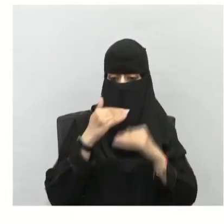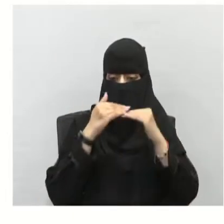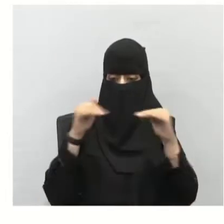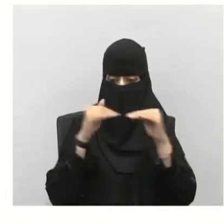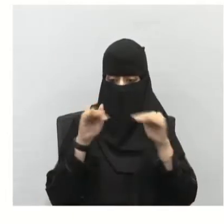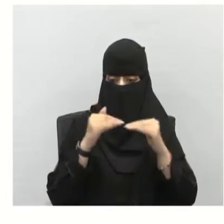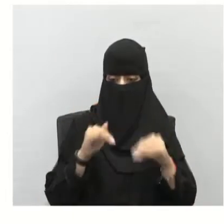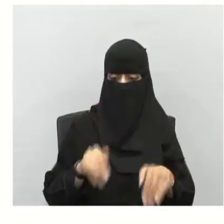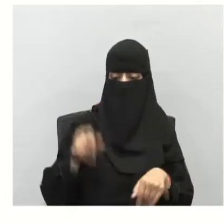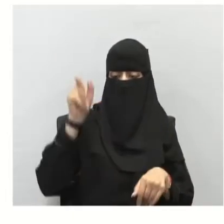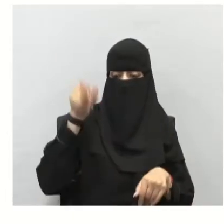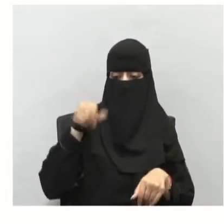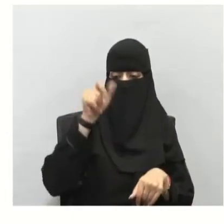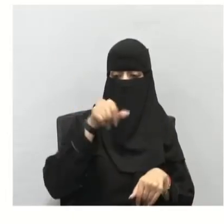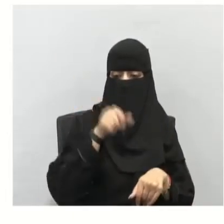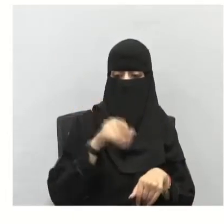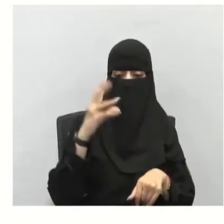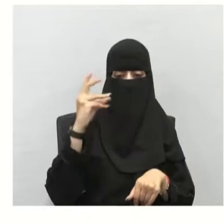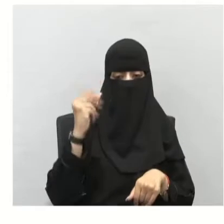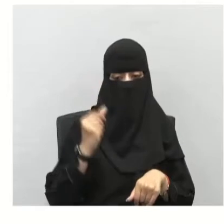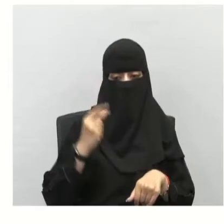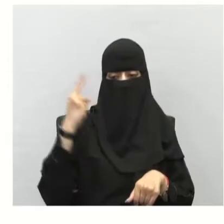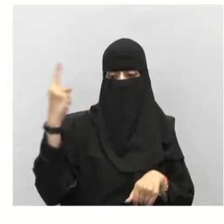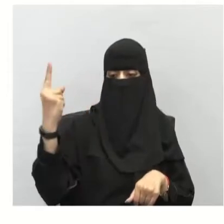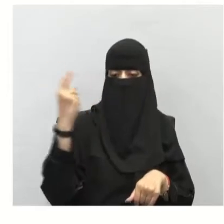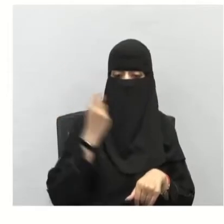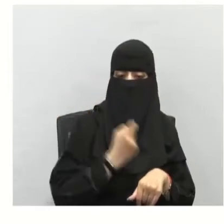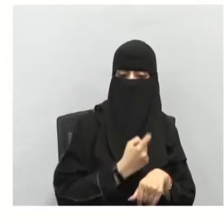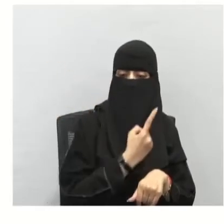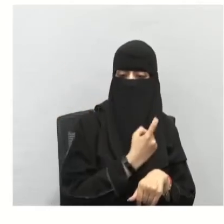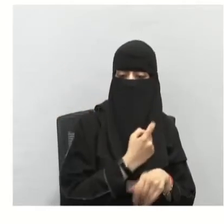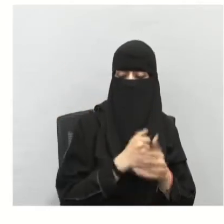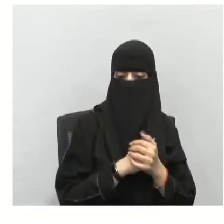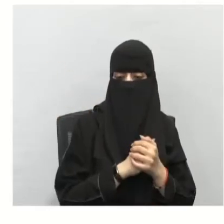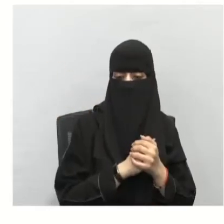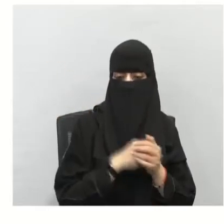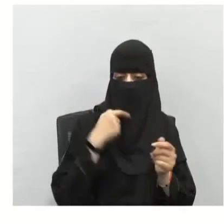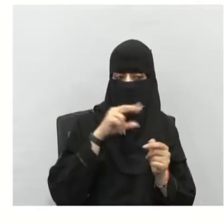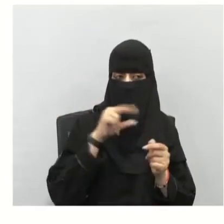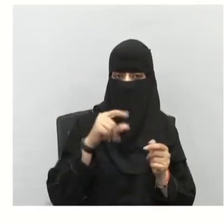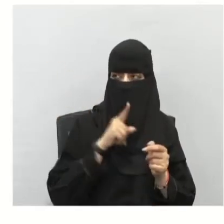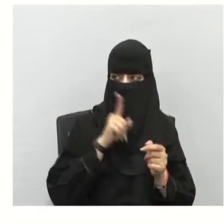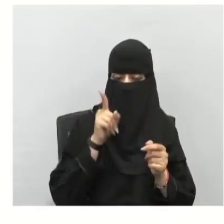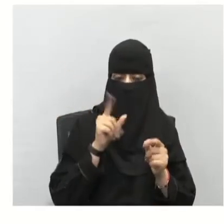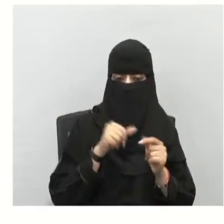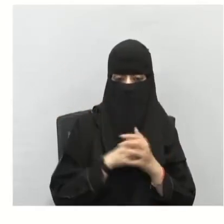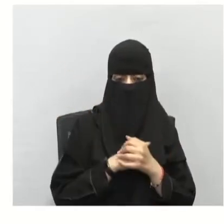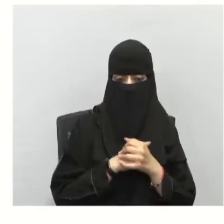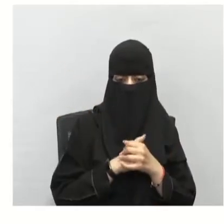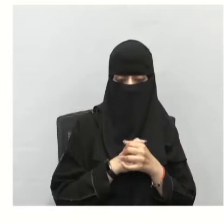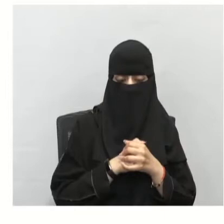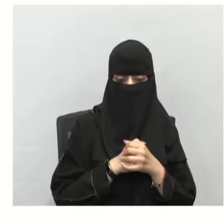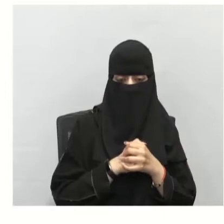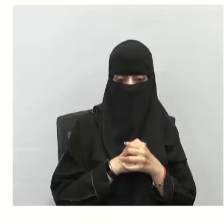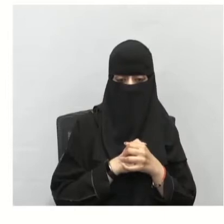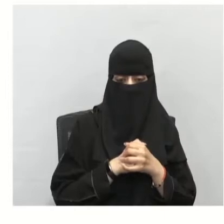صفوف وأعمدة وأرقمه من 1 إلى 100 بهذا الشكل. لاحظوا معي نفس الشكل الموجود